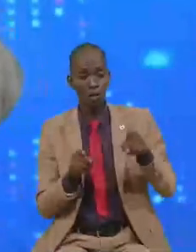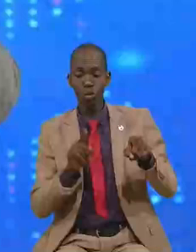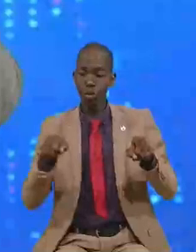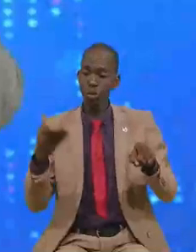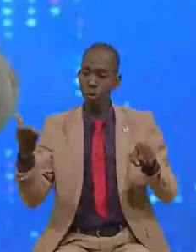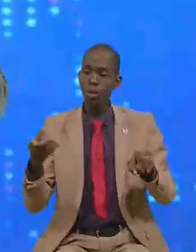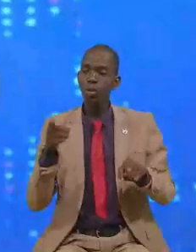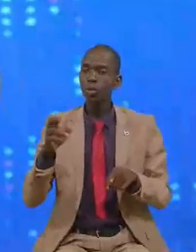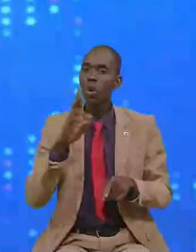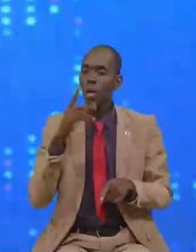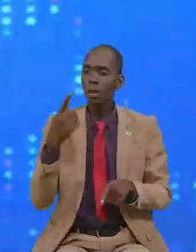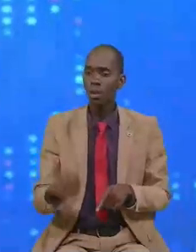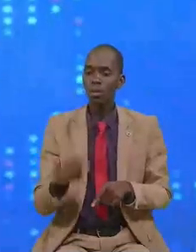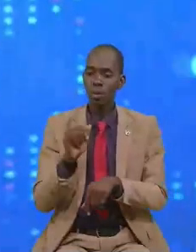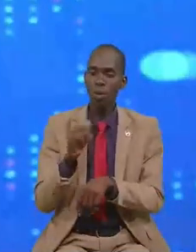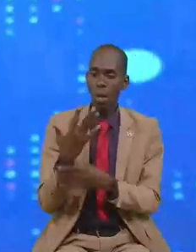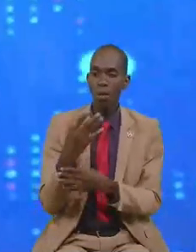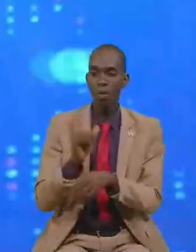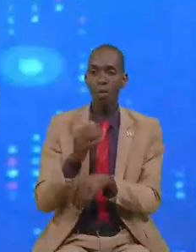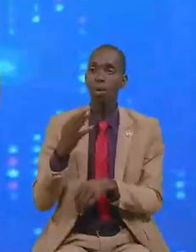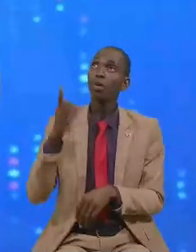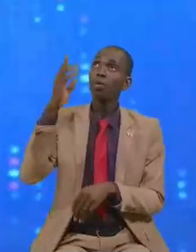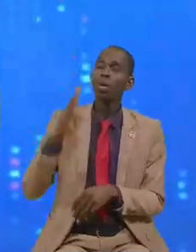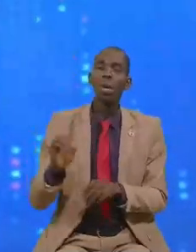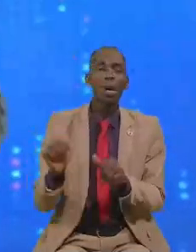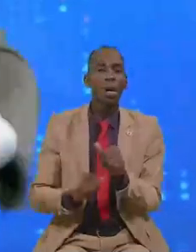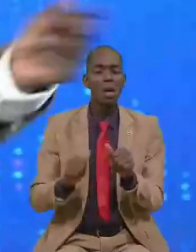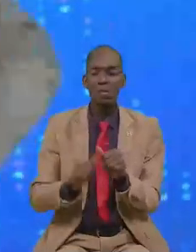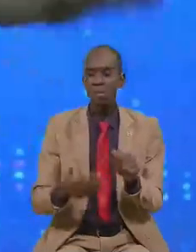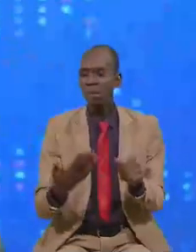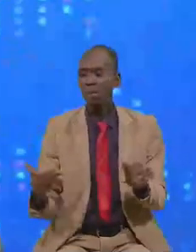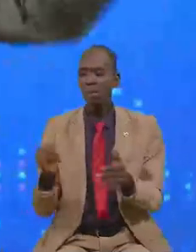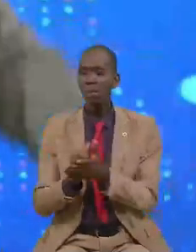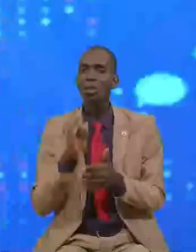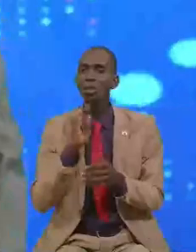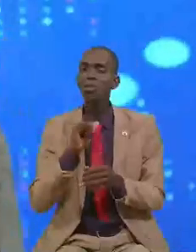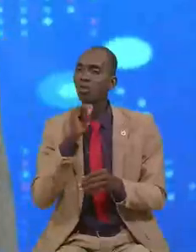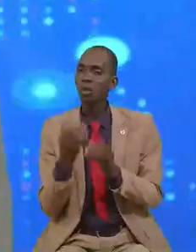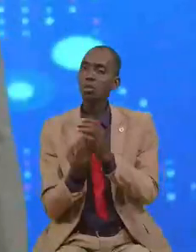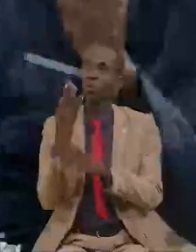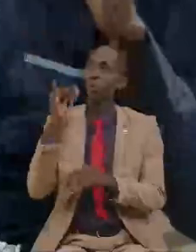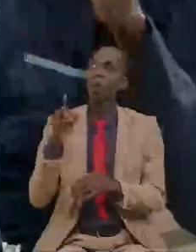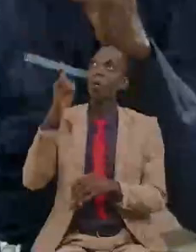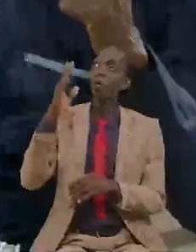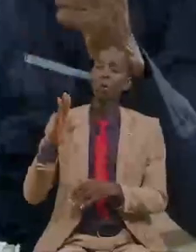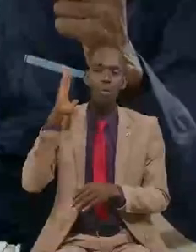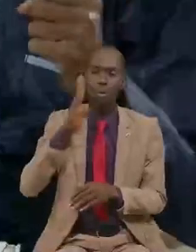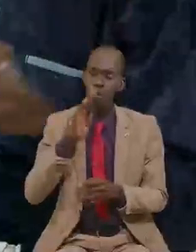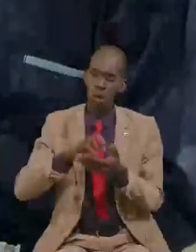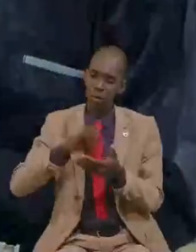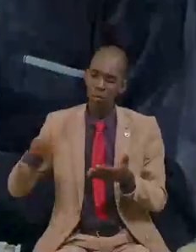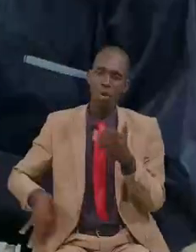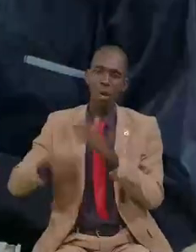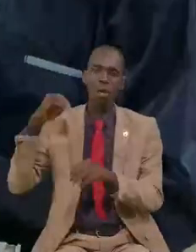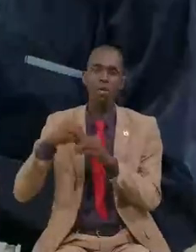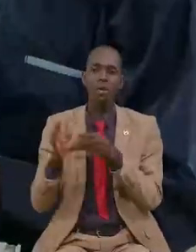tu es l'instrument de Dieu. Toute plante que le Père Céleste n'a pas plantée sera déracinée. Et